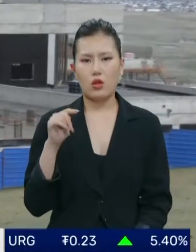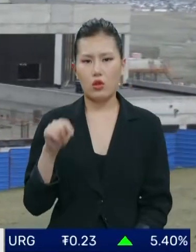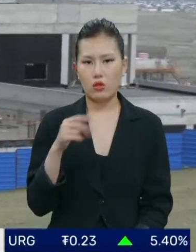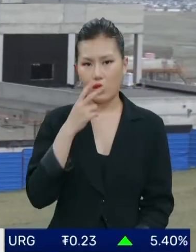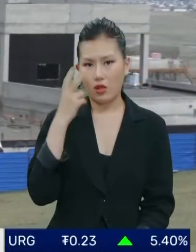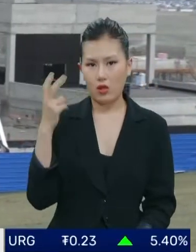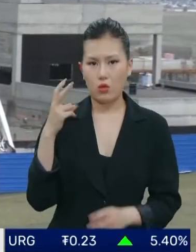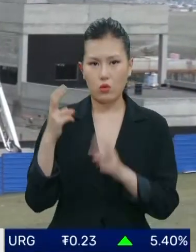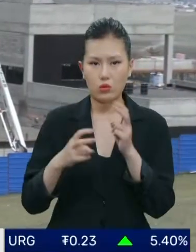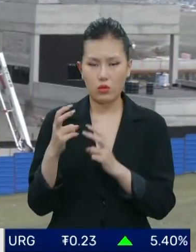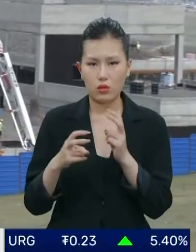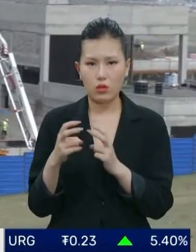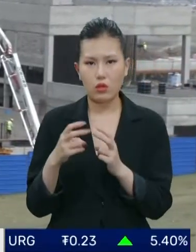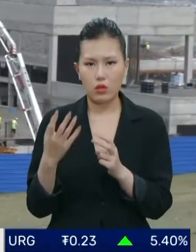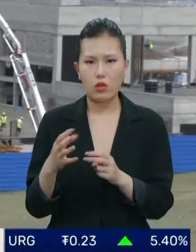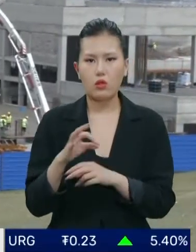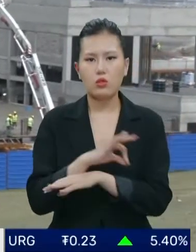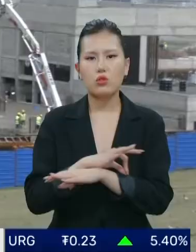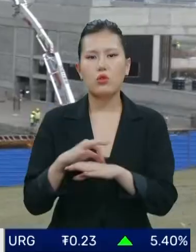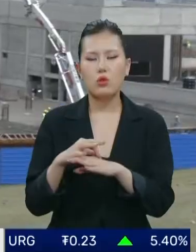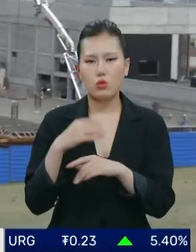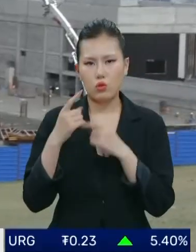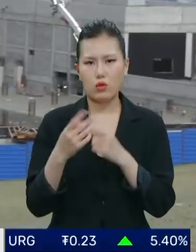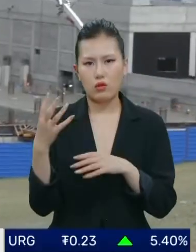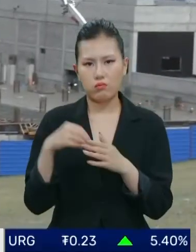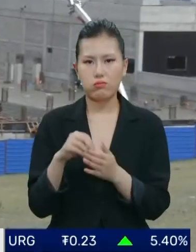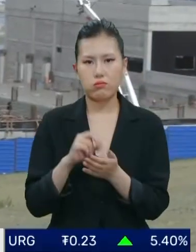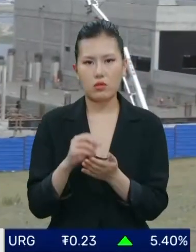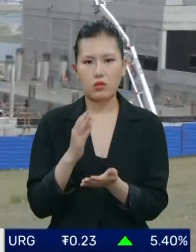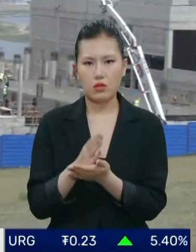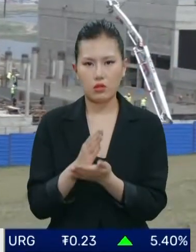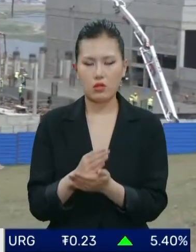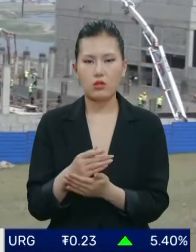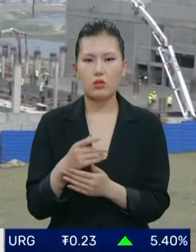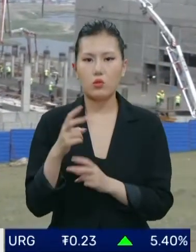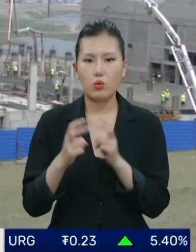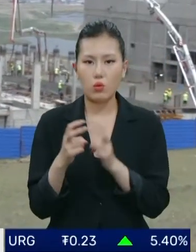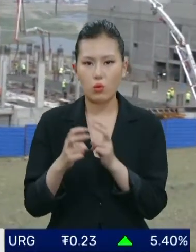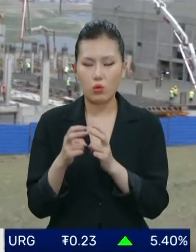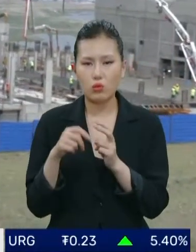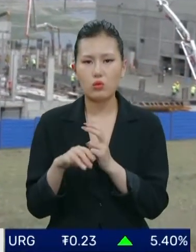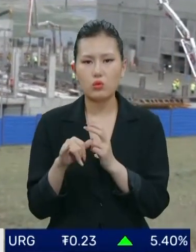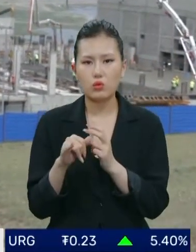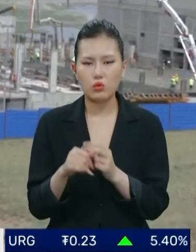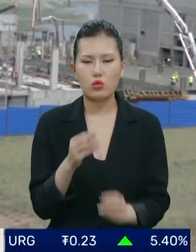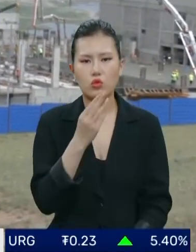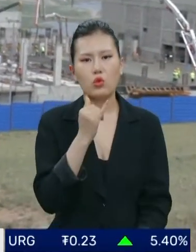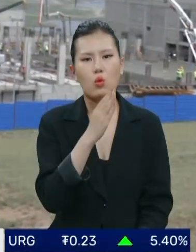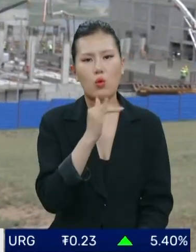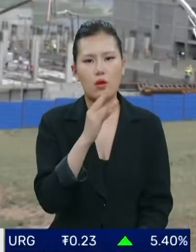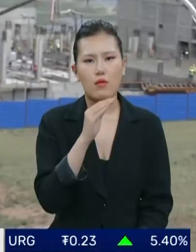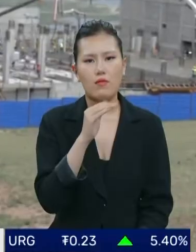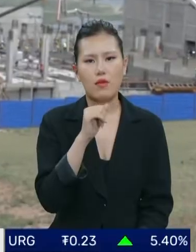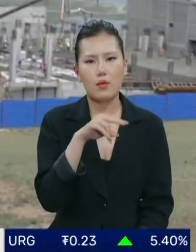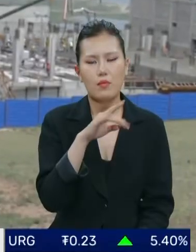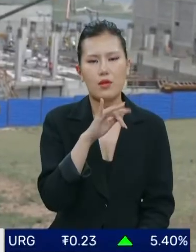үйлдвэр бол төслийн нэг одоо бүтээн хэлбэр нь байгаа. Тэгэхээр энэ гүн цэвэршүүлэх үйлдвэрт одоо яах вэ? Шувуун паприк болон биокомбинатаас хоёр